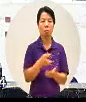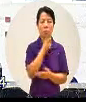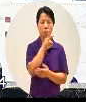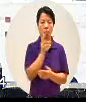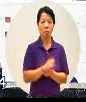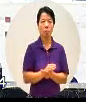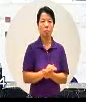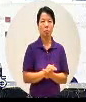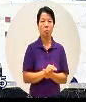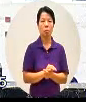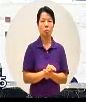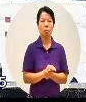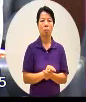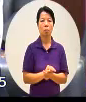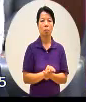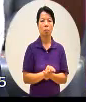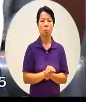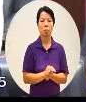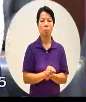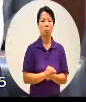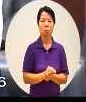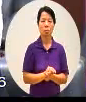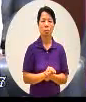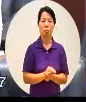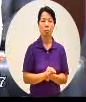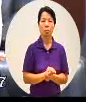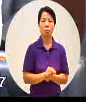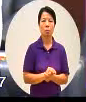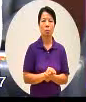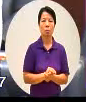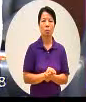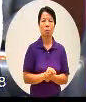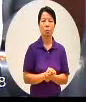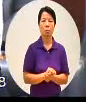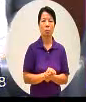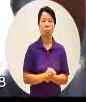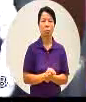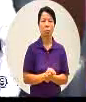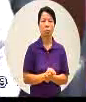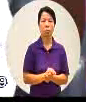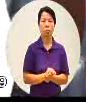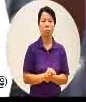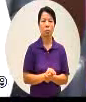长你请坐，你不在其位不谋其职啦，你的意思是这样啊？